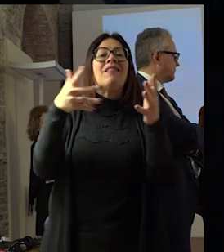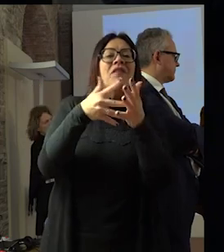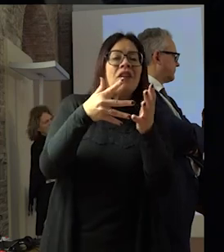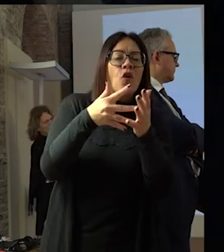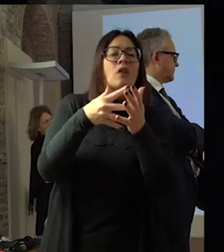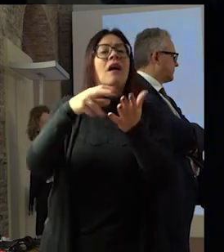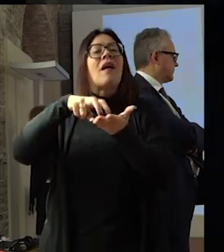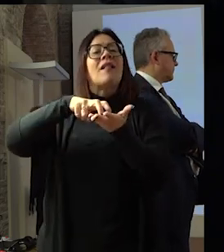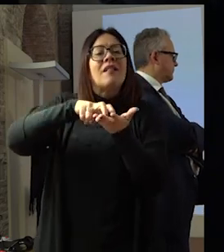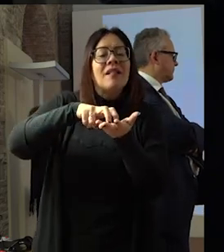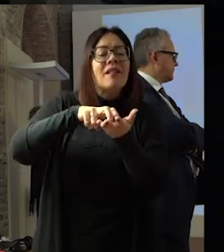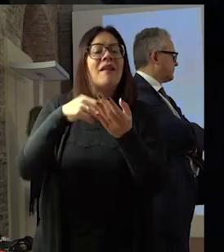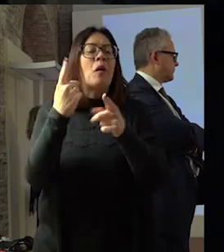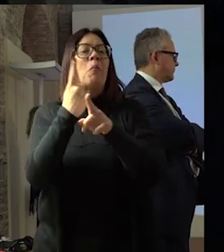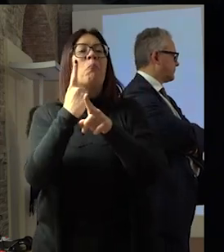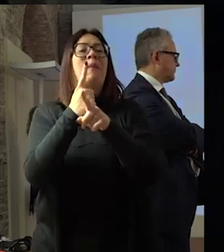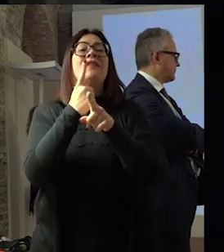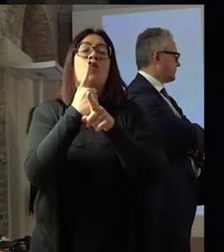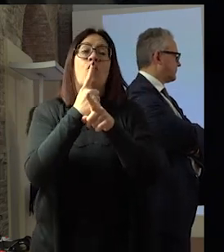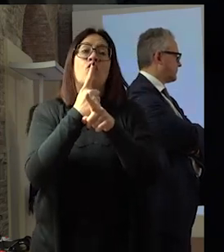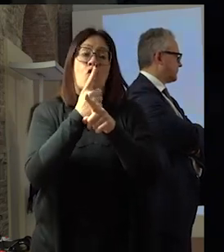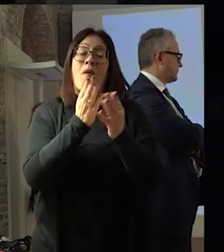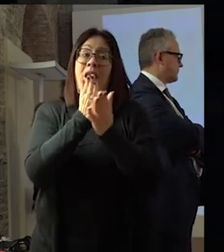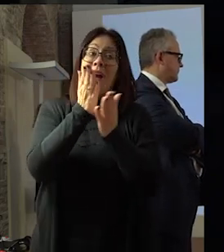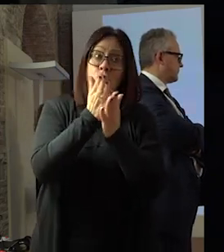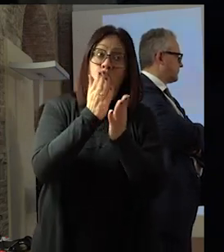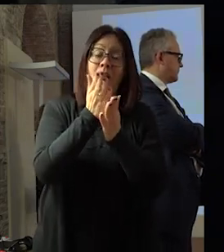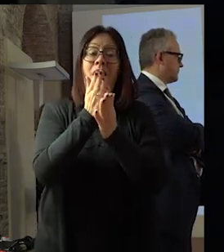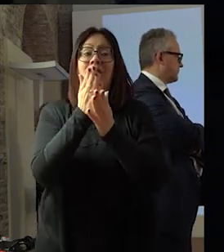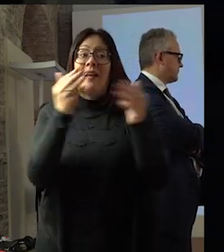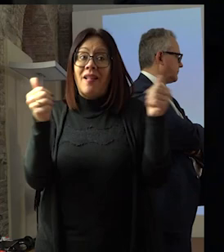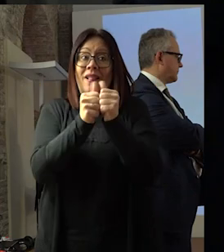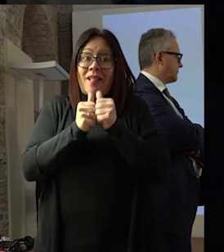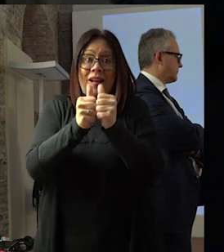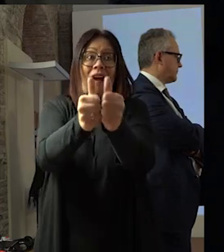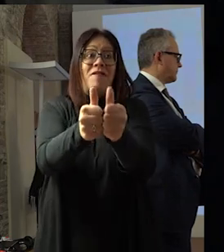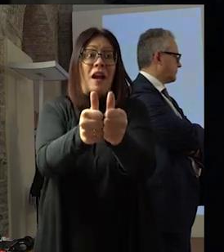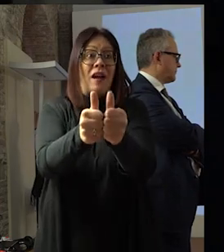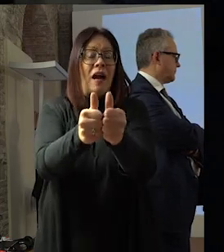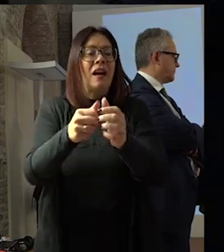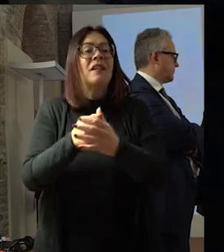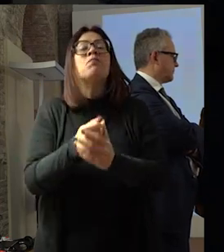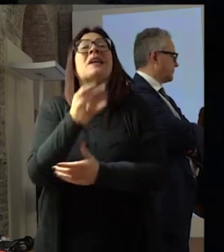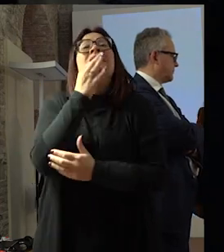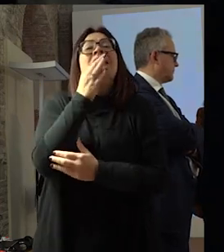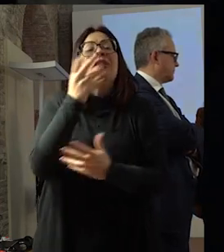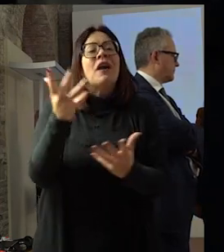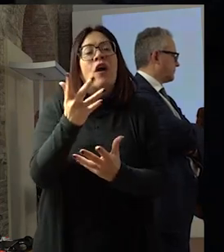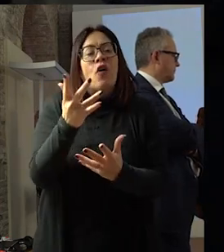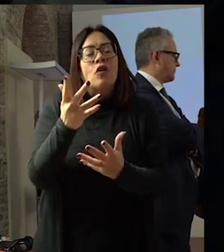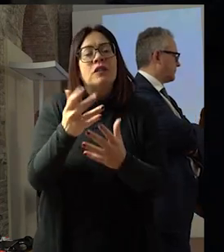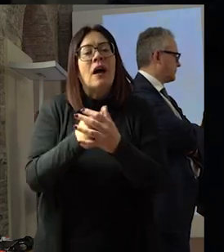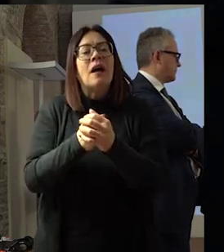più bisogno di essere aiutate, accolte. E questo significa, cosa significa? Significa